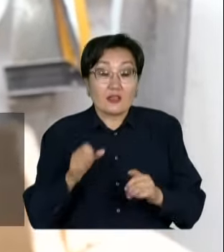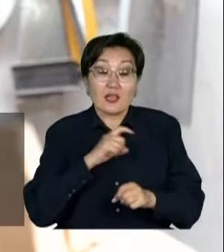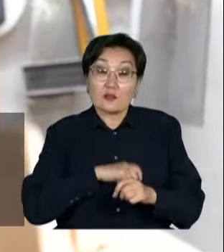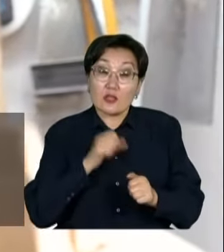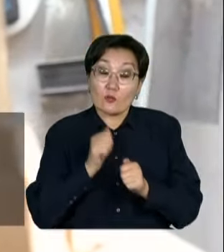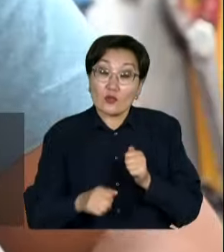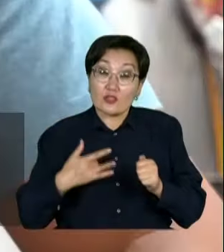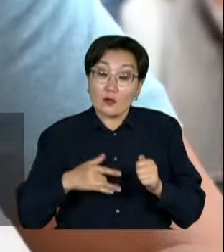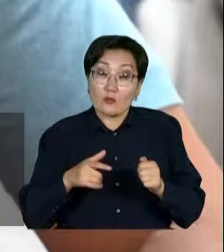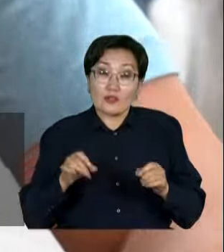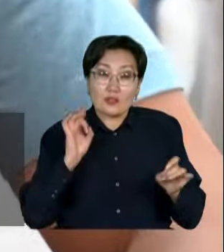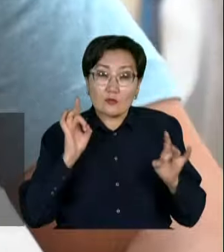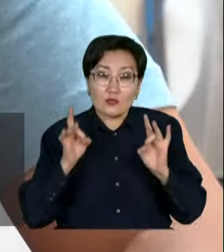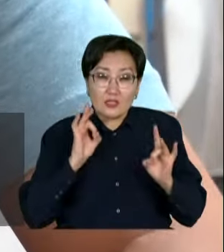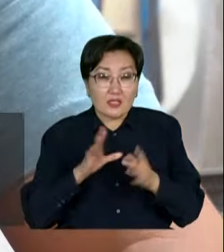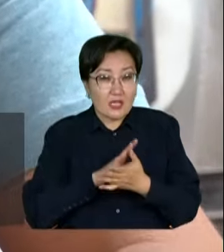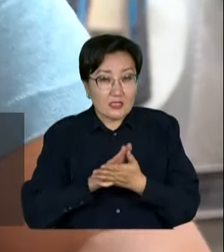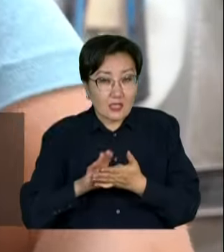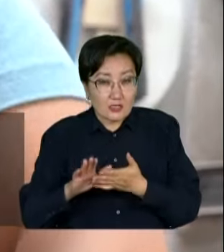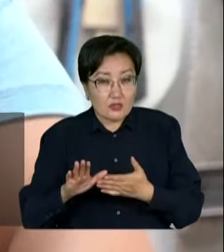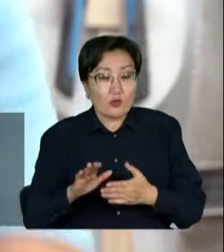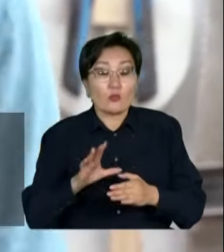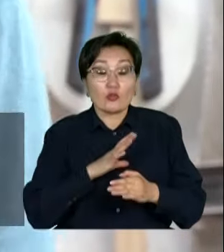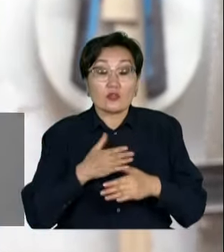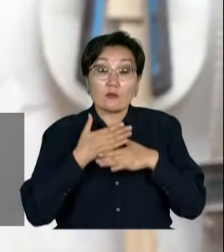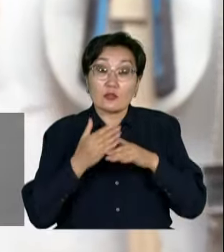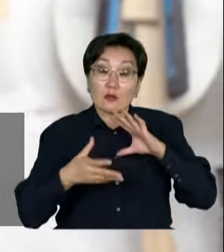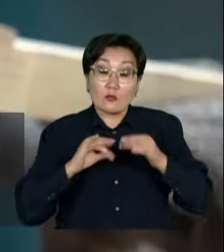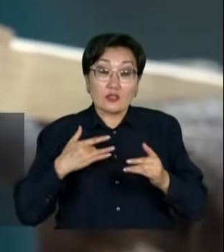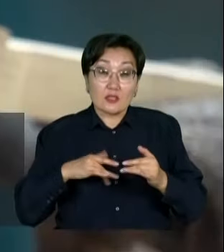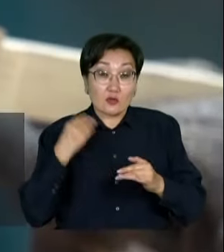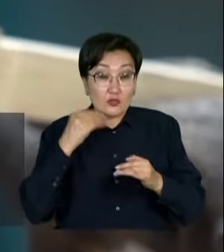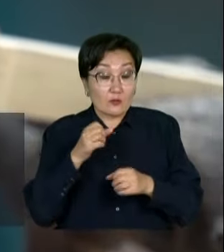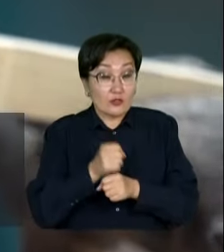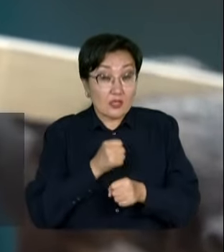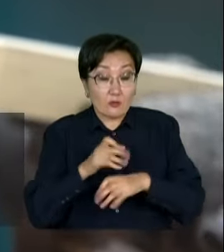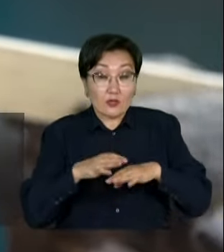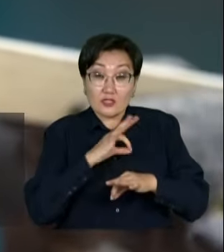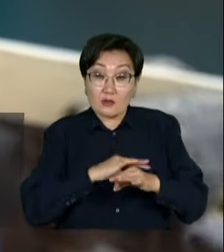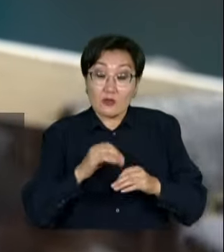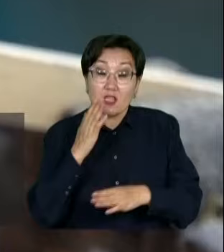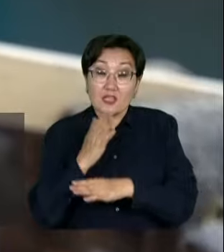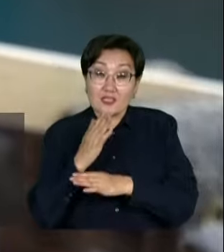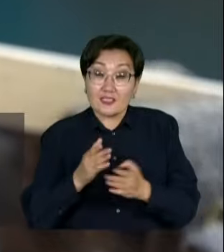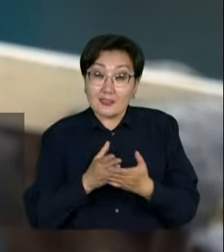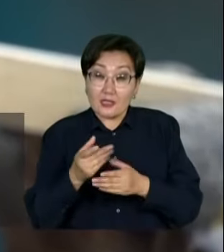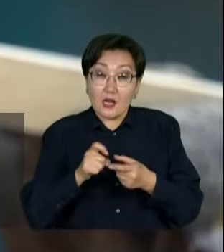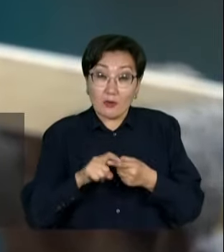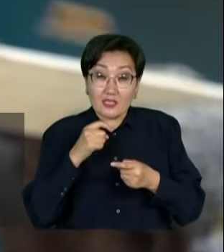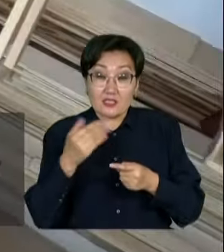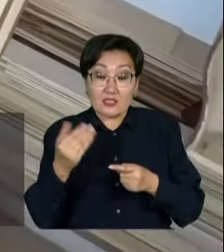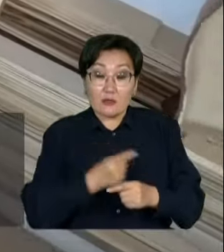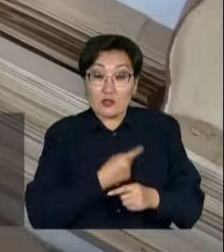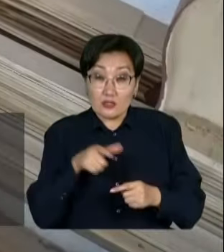домбыраның дыбысы күмбірлеп, үнінің таза шығуына көмектеседі. Жалпы аспаптың сапалы шығуы қолданылатын ағашқа тікелей байланысты дейді ұстаның